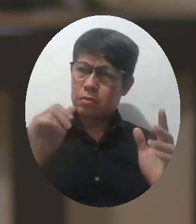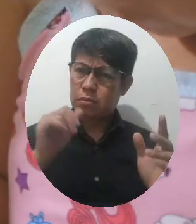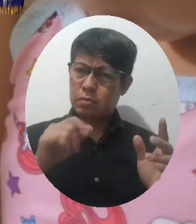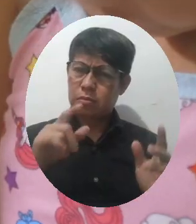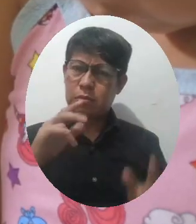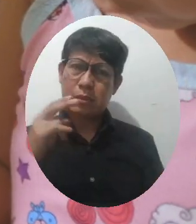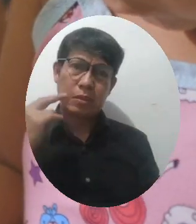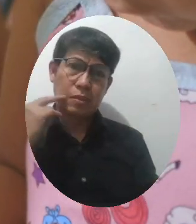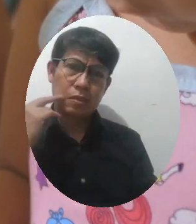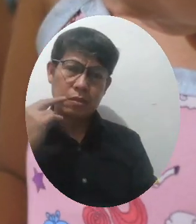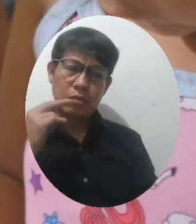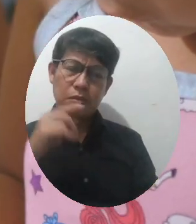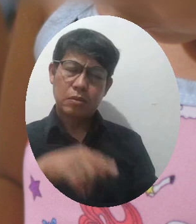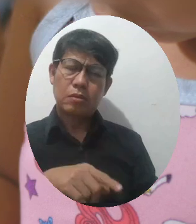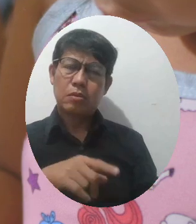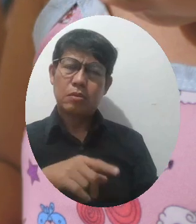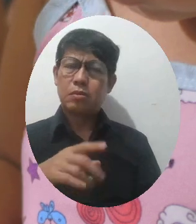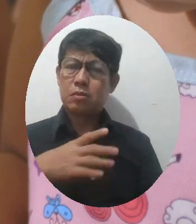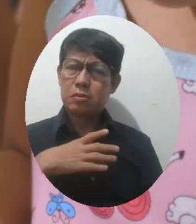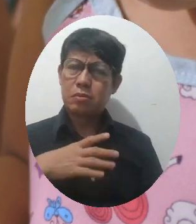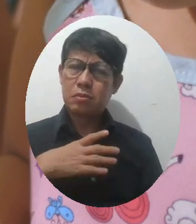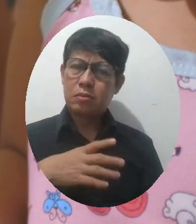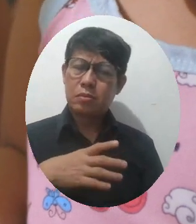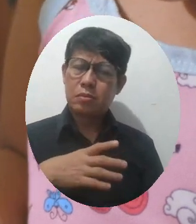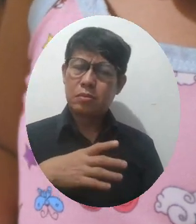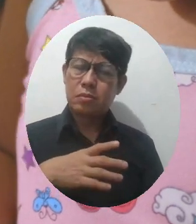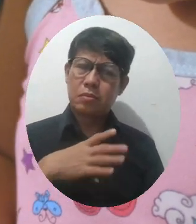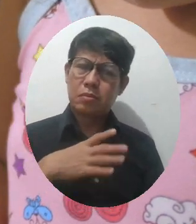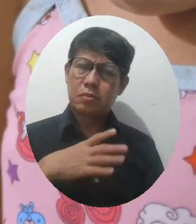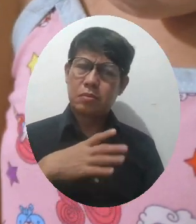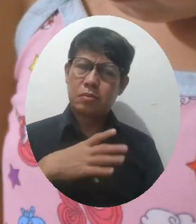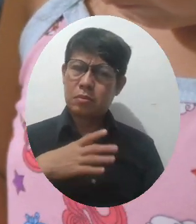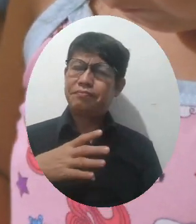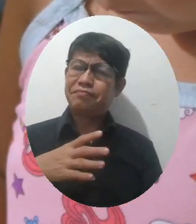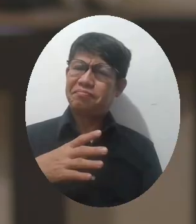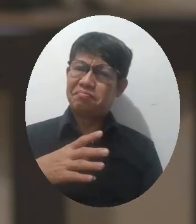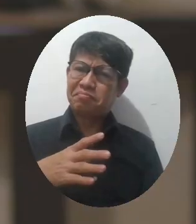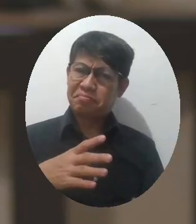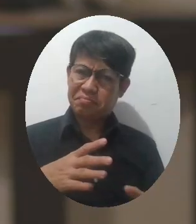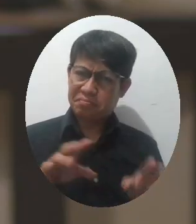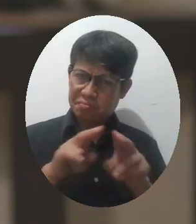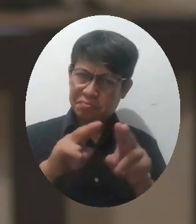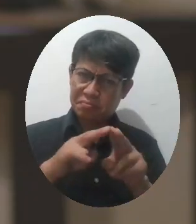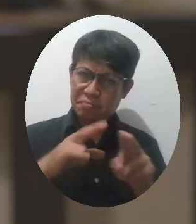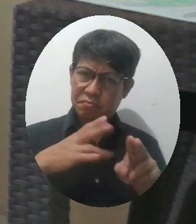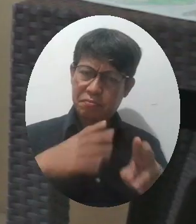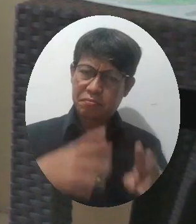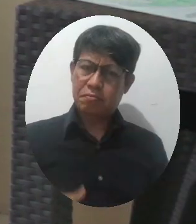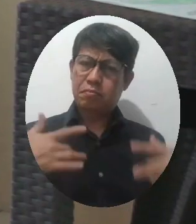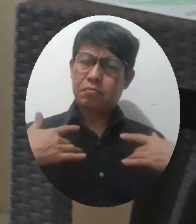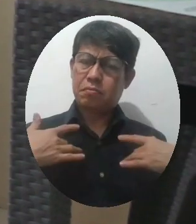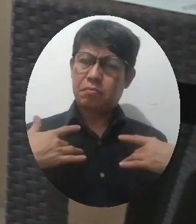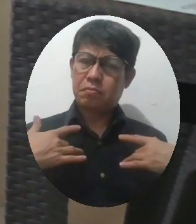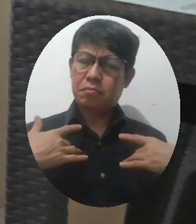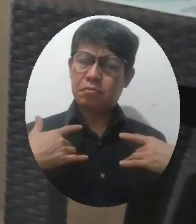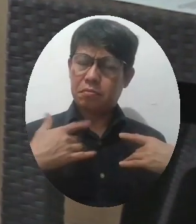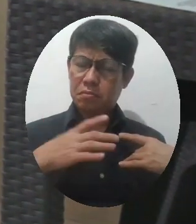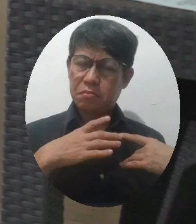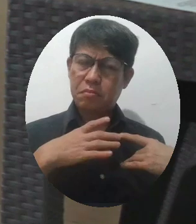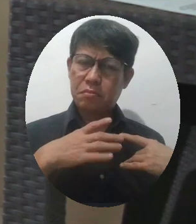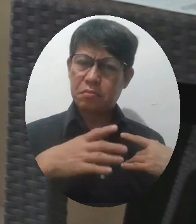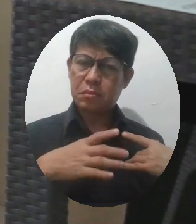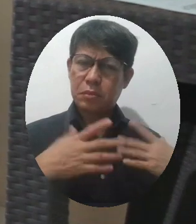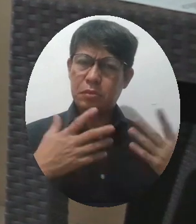mga anak ko na ibibigay ko po. Hindi kami napapadlang sa pagbabayad ng bahay. Hindi kami napuputulan ng